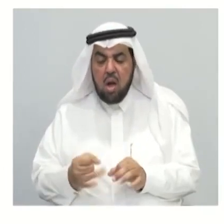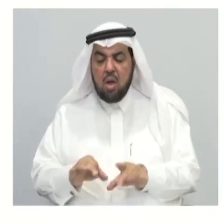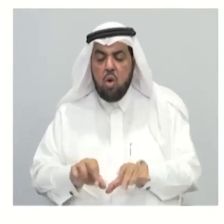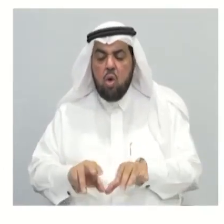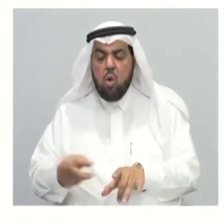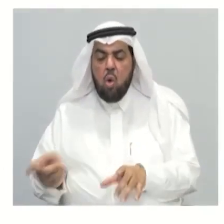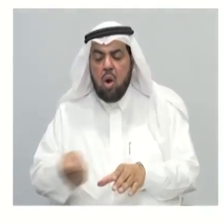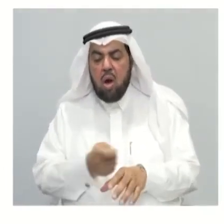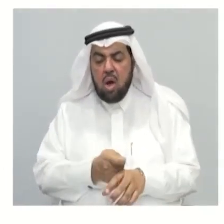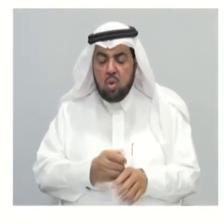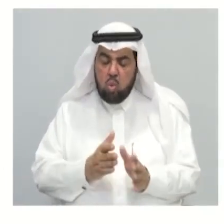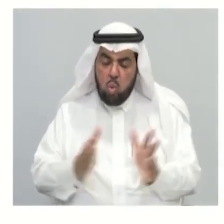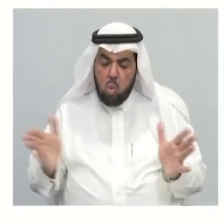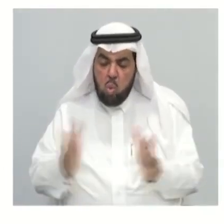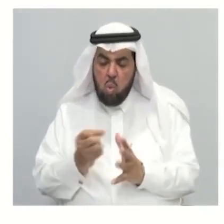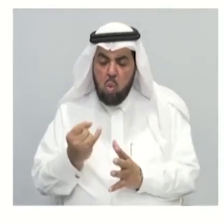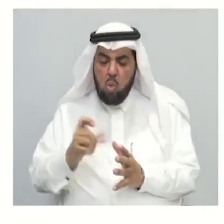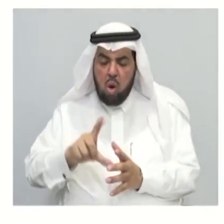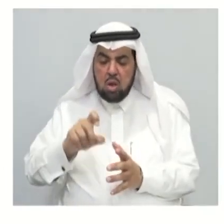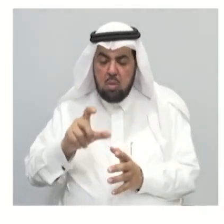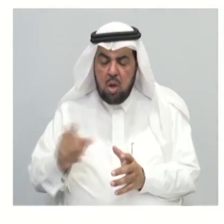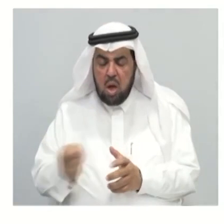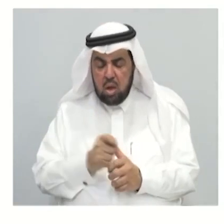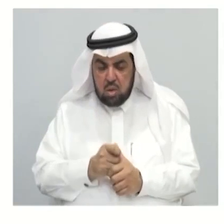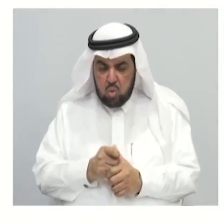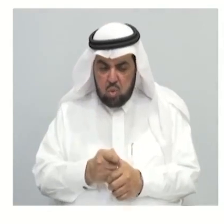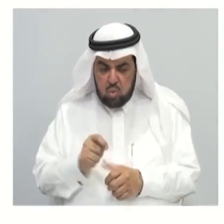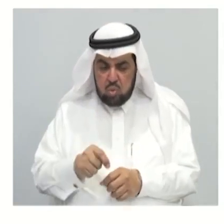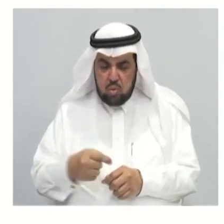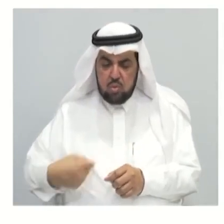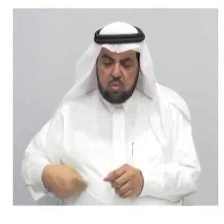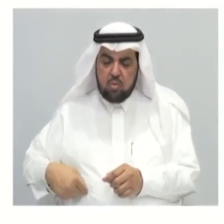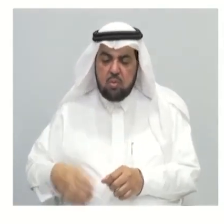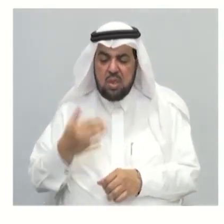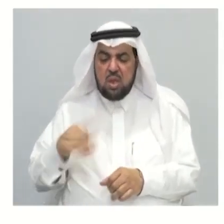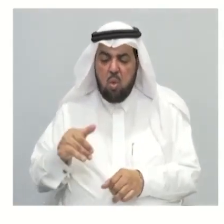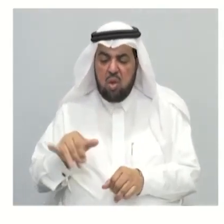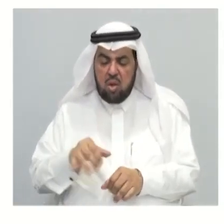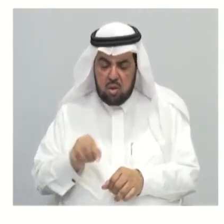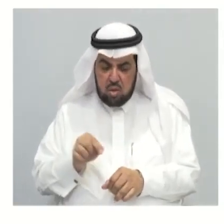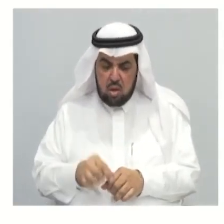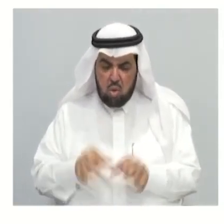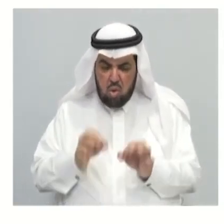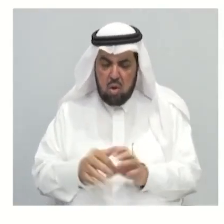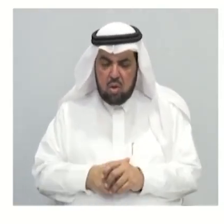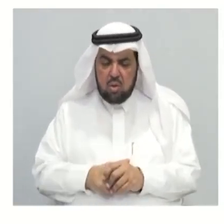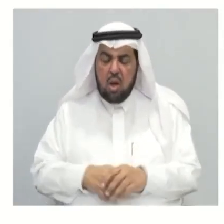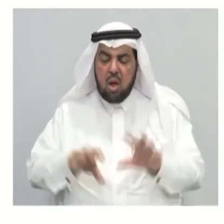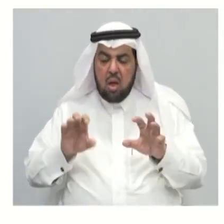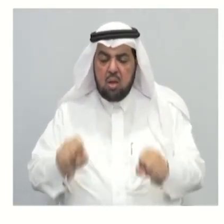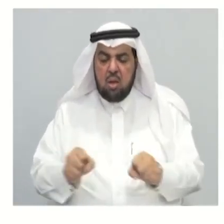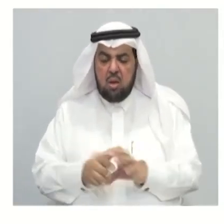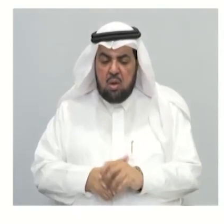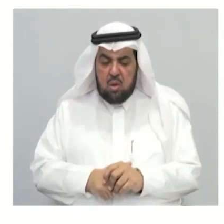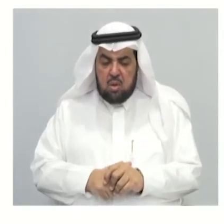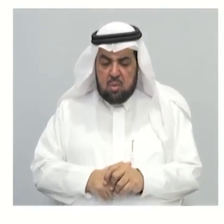الخط وحجم الخط نضع عمليه توسيط ثم نؤكد على الحفظ